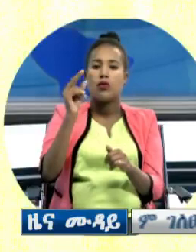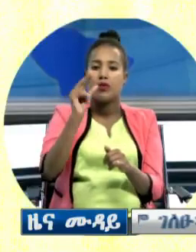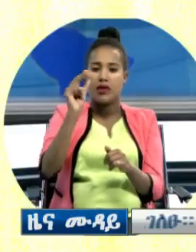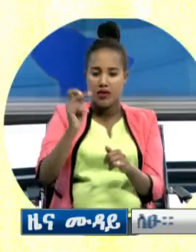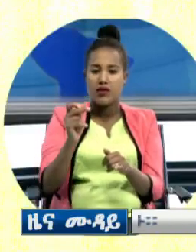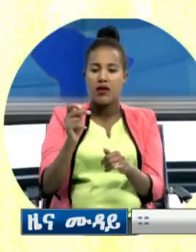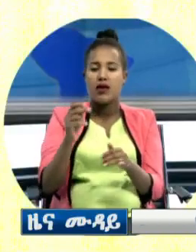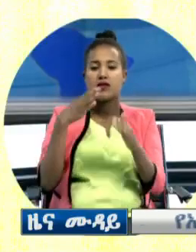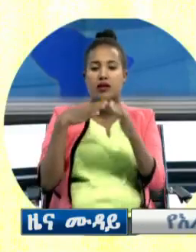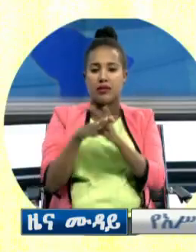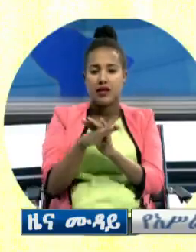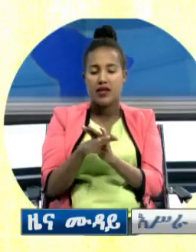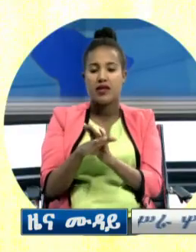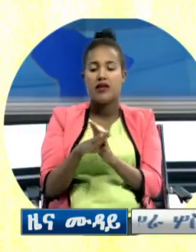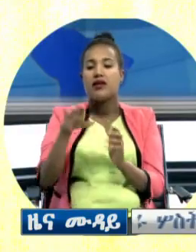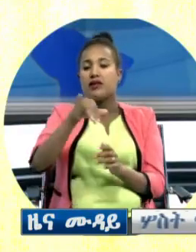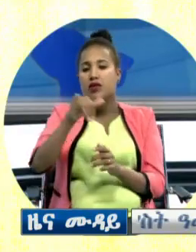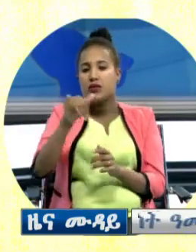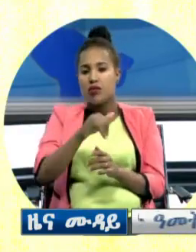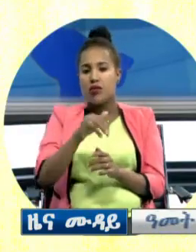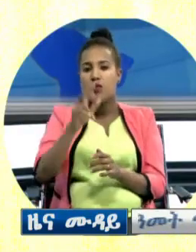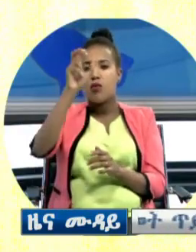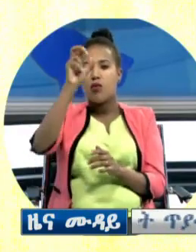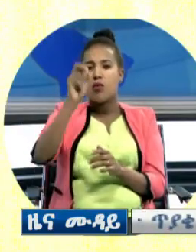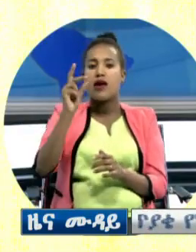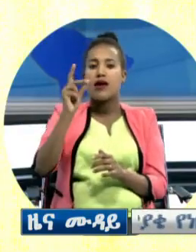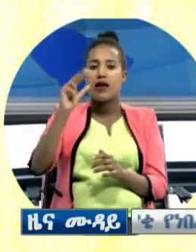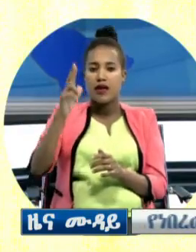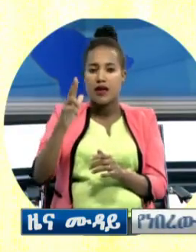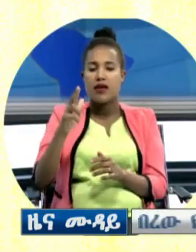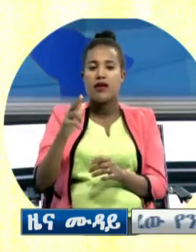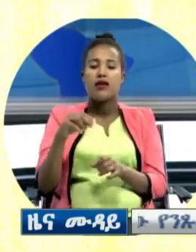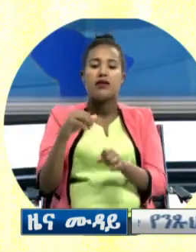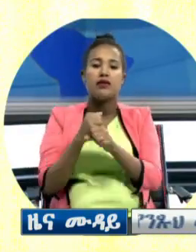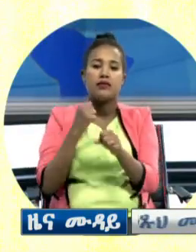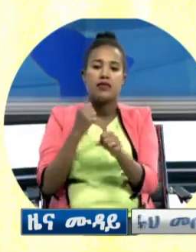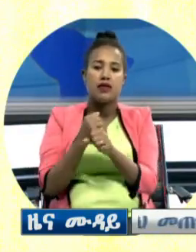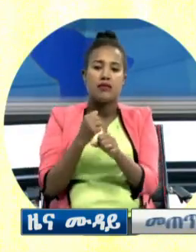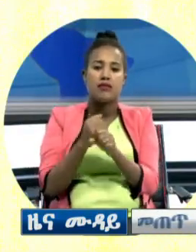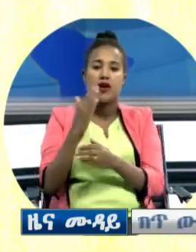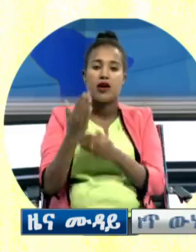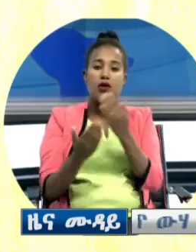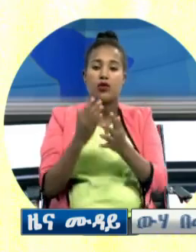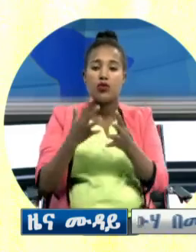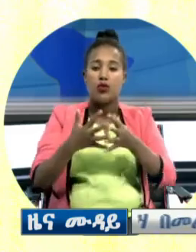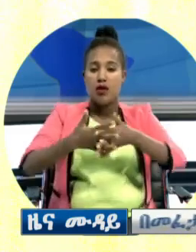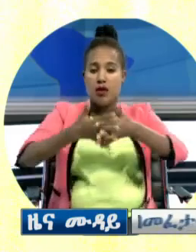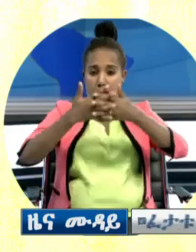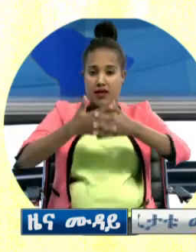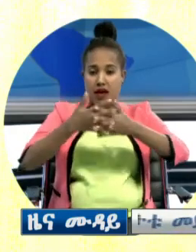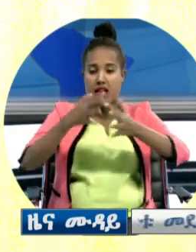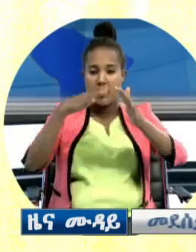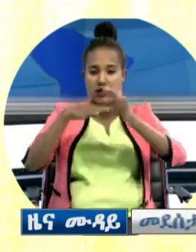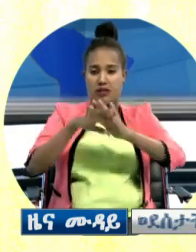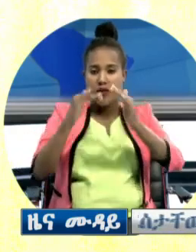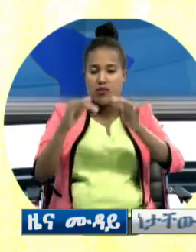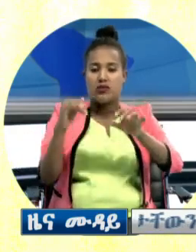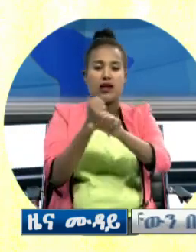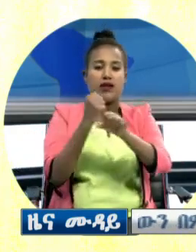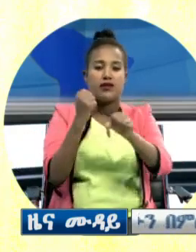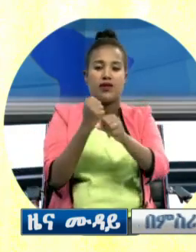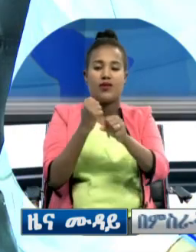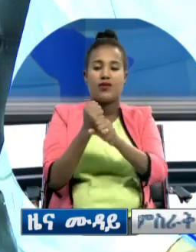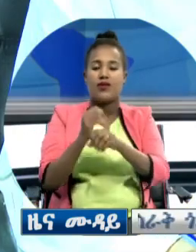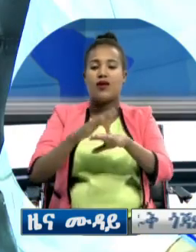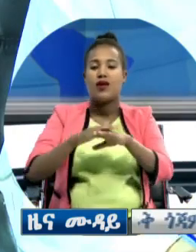አስገብተን እንዲሁም ዋየሮችን ለመስመር ዝርጋታ የሚያገለግሉን ኤሲ ማቴሪያል አቅርበን አሁን ኦሬዲ ስራዎች እየተሰሩ ላይ